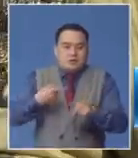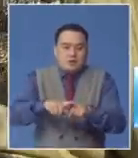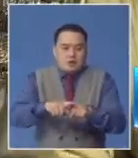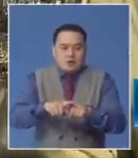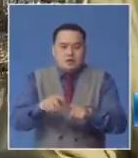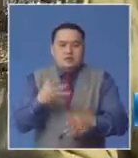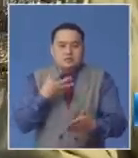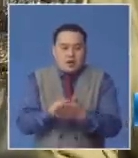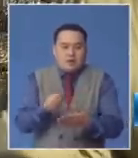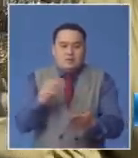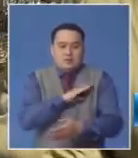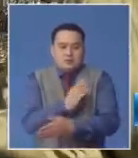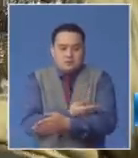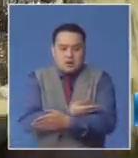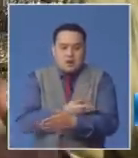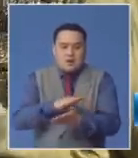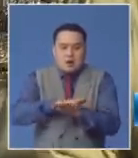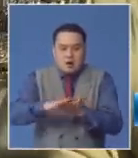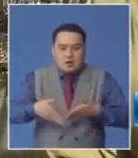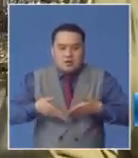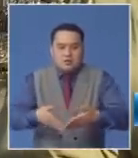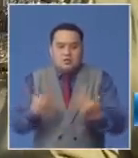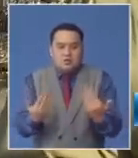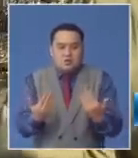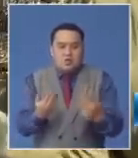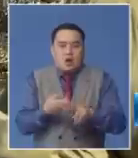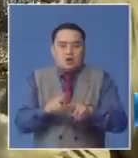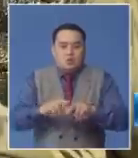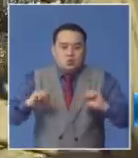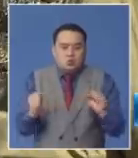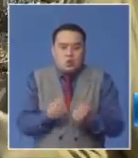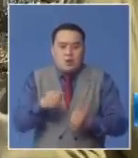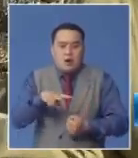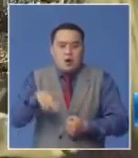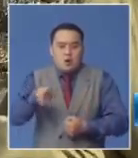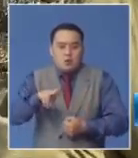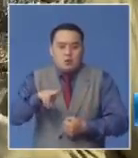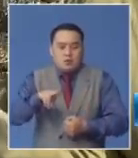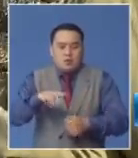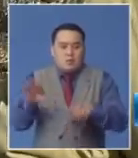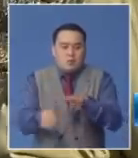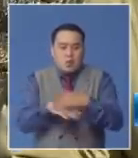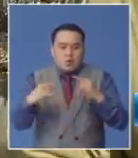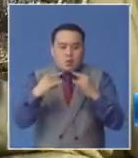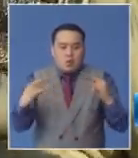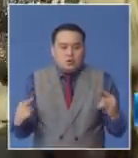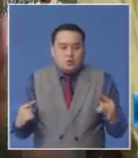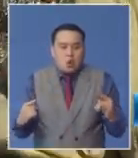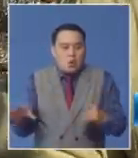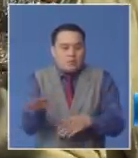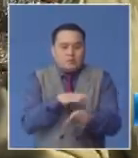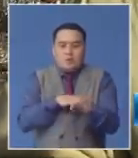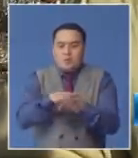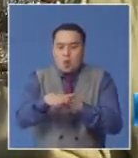своим сильным и здесь все арыки palms чистим сейчас который замерзнем лед по этот под мостом который замерзнуть все по